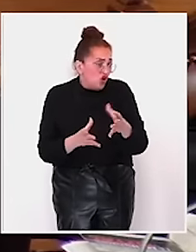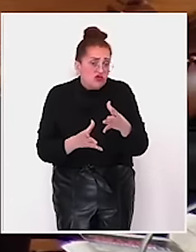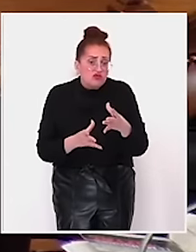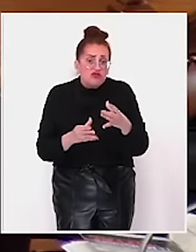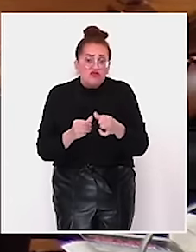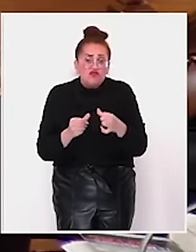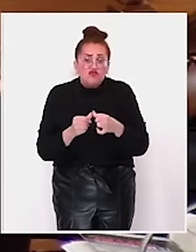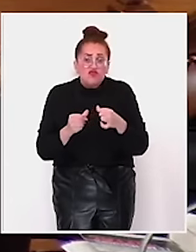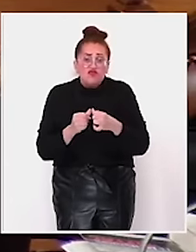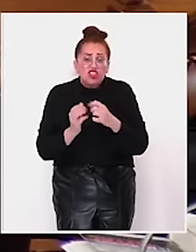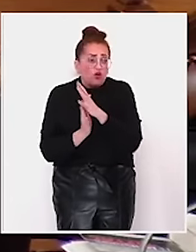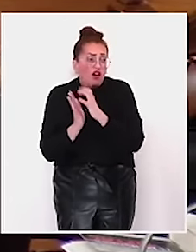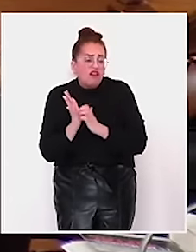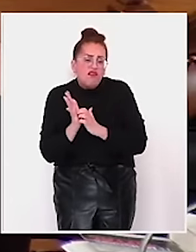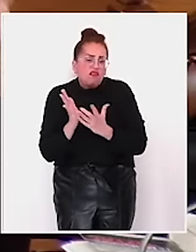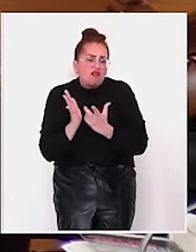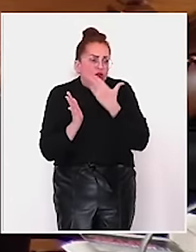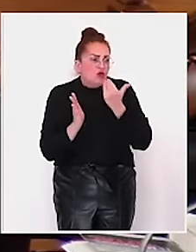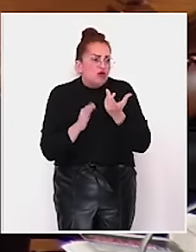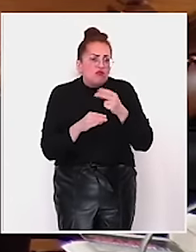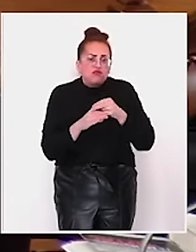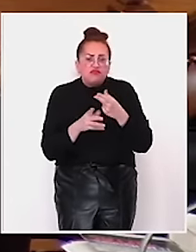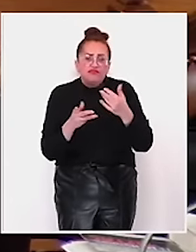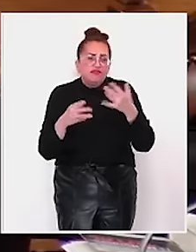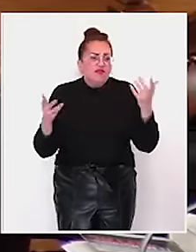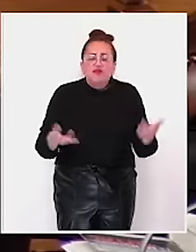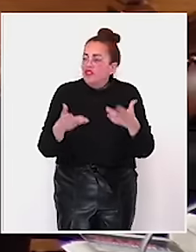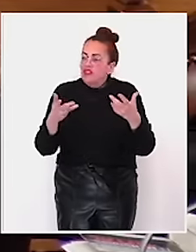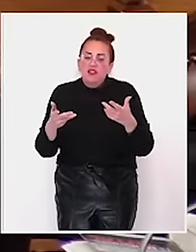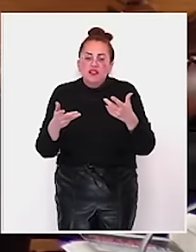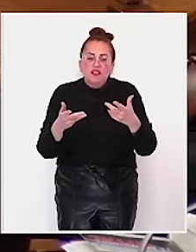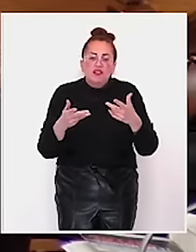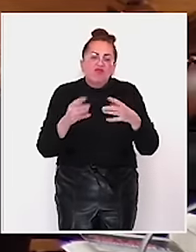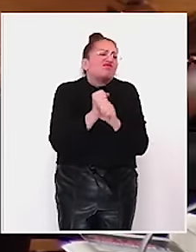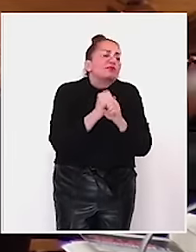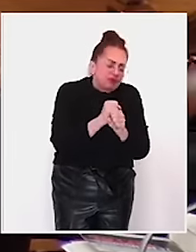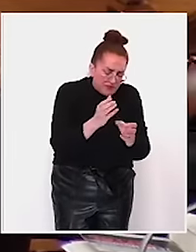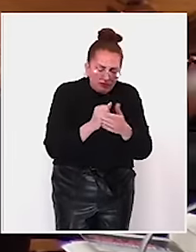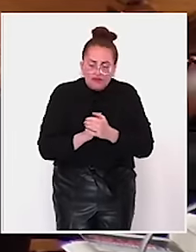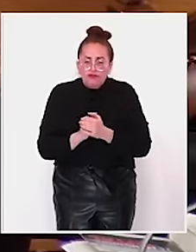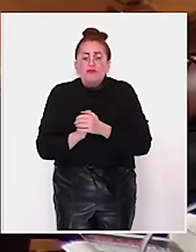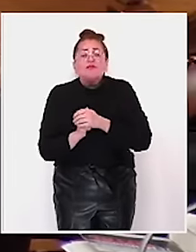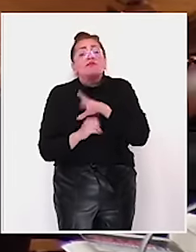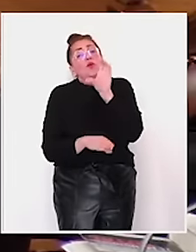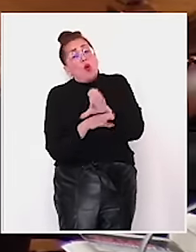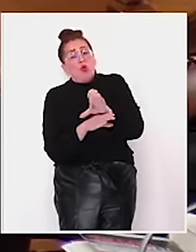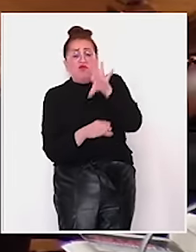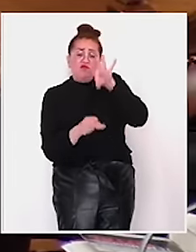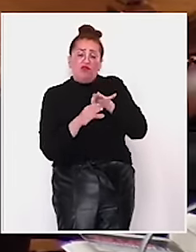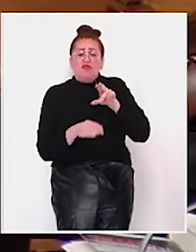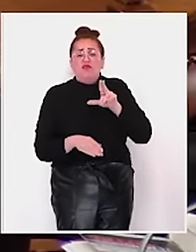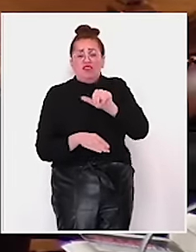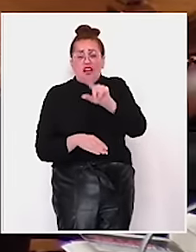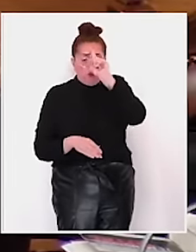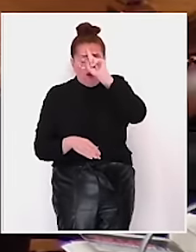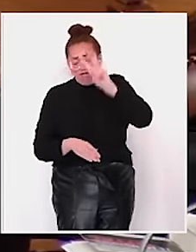vous va? Parce que c'est vrai que j'ai pas mal à... Enfin, pas mal. En fait, on vote contre parce que ce qu'on partage pas,